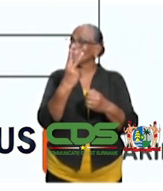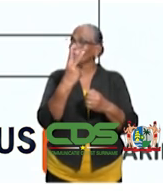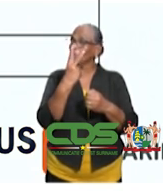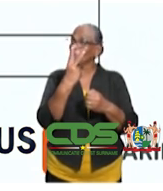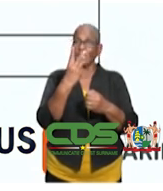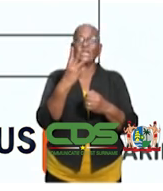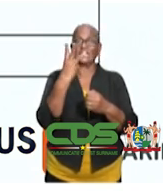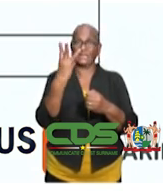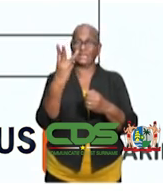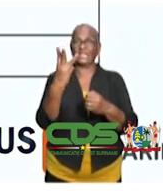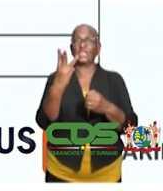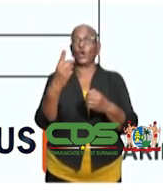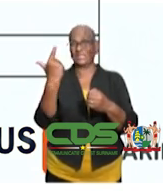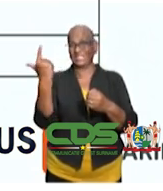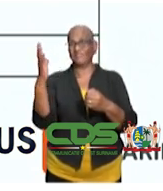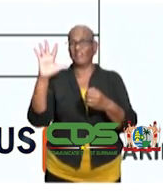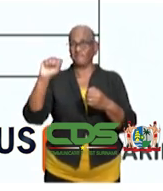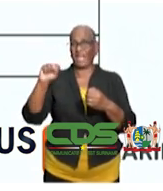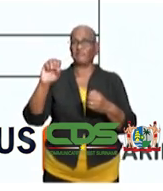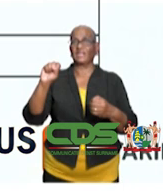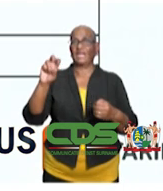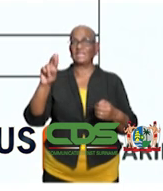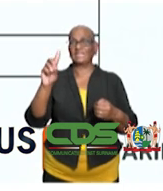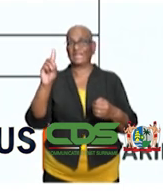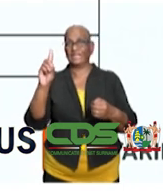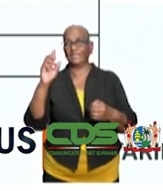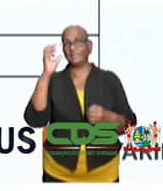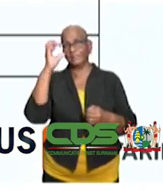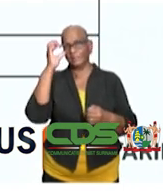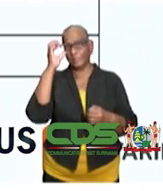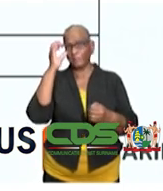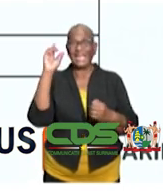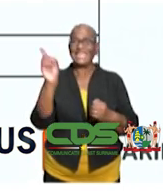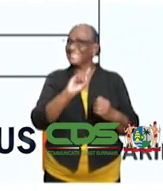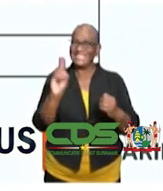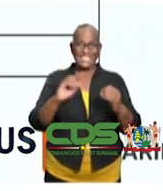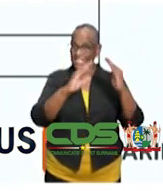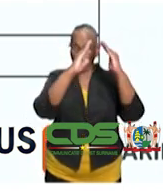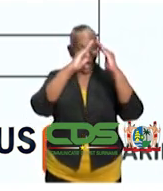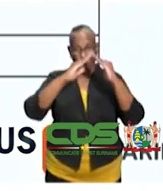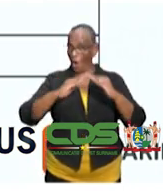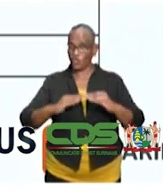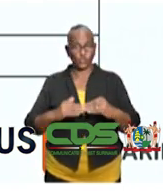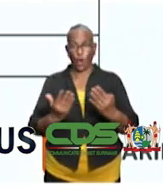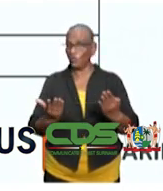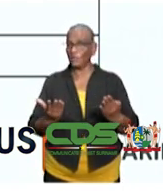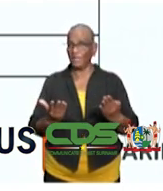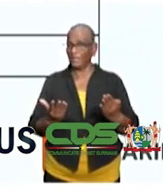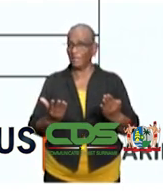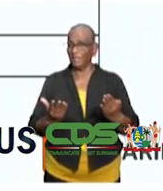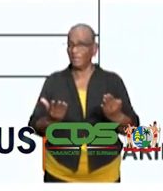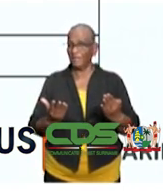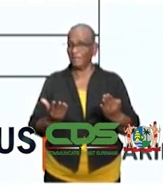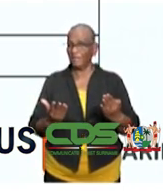Bij de niet-huishoudelijke afnemers zullen de tarieven zijn respectievelijk